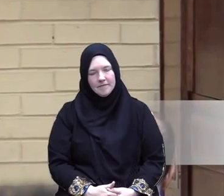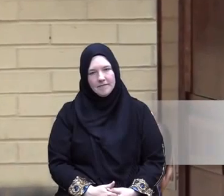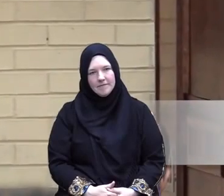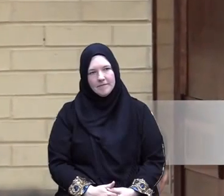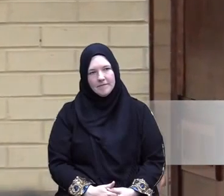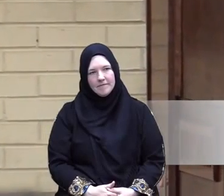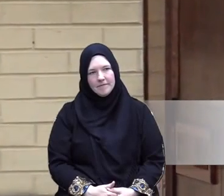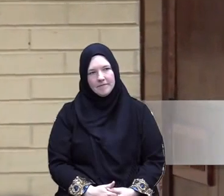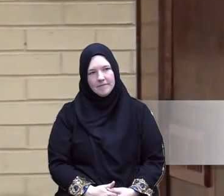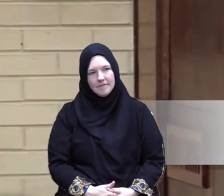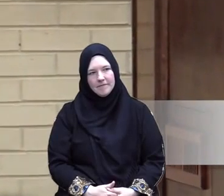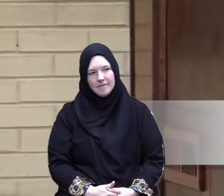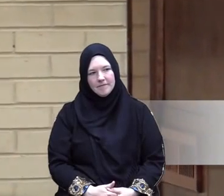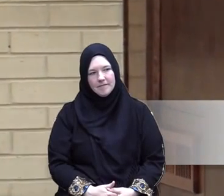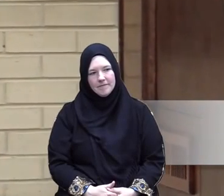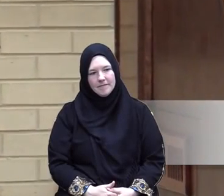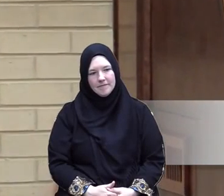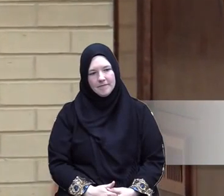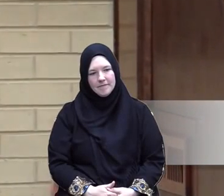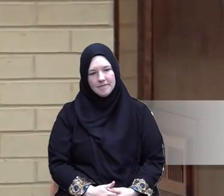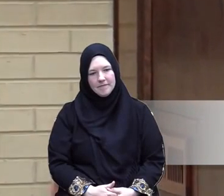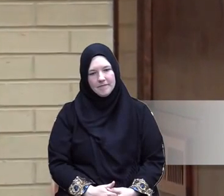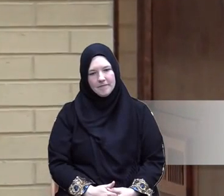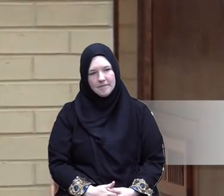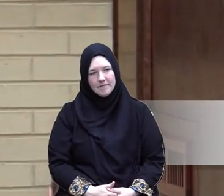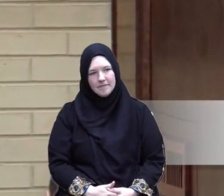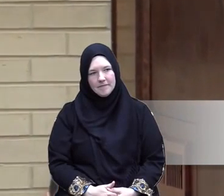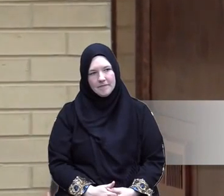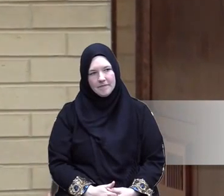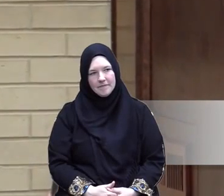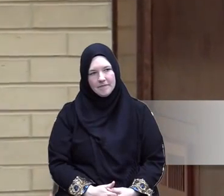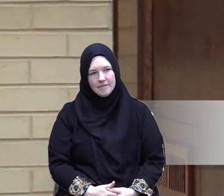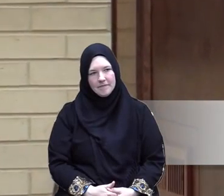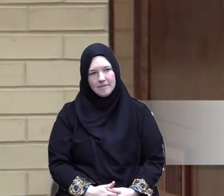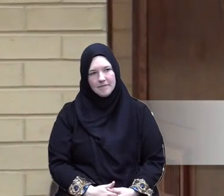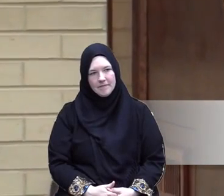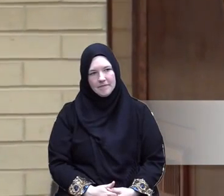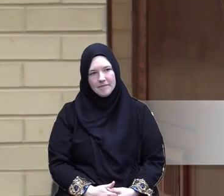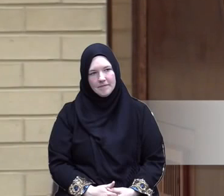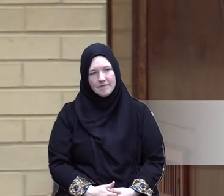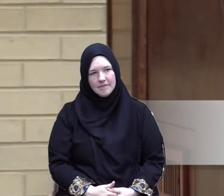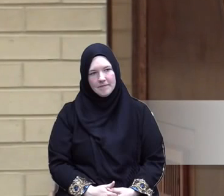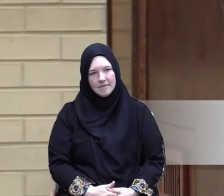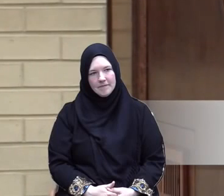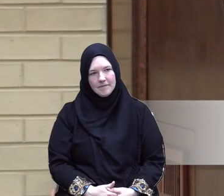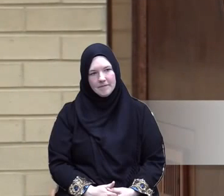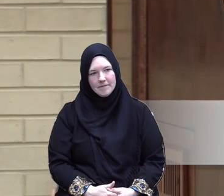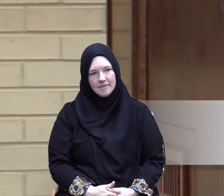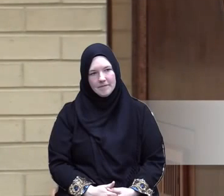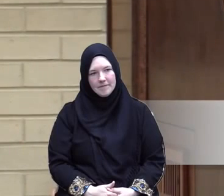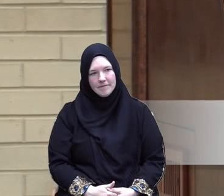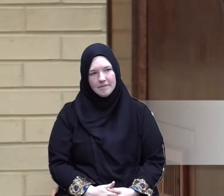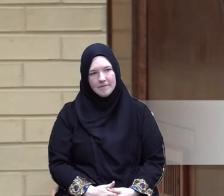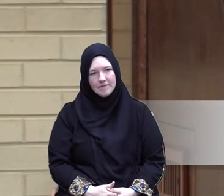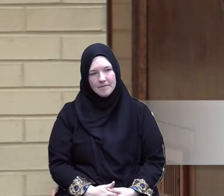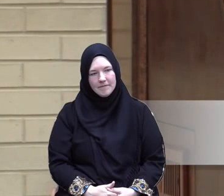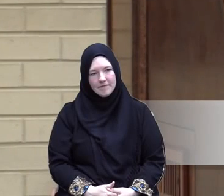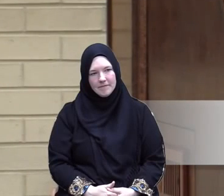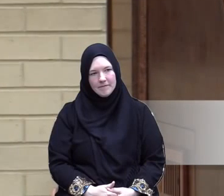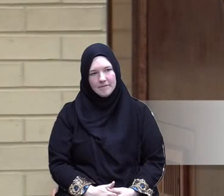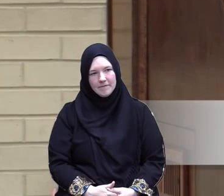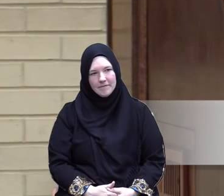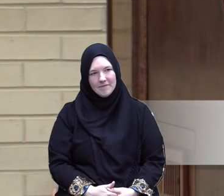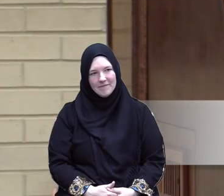ولا قوة إلا بالله العلي العظيم وأشهد أن لا إله إلا الله وحده لا شريك له وأشهد